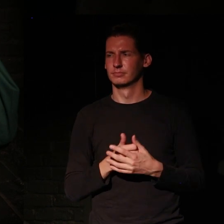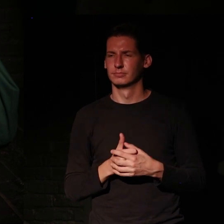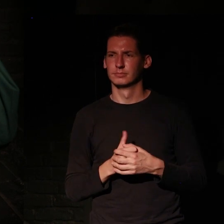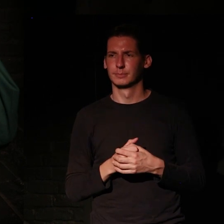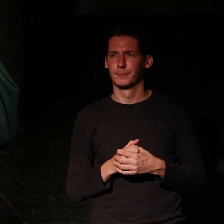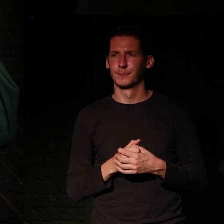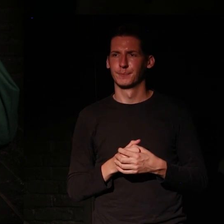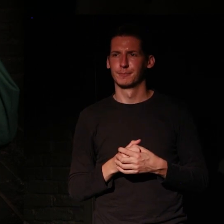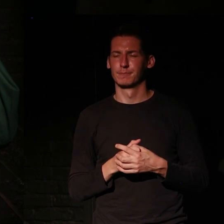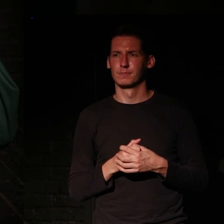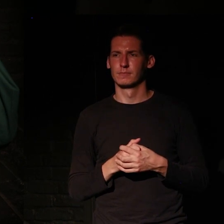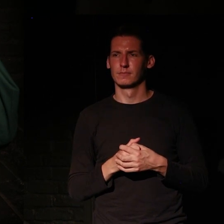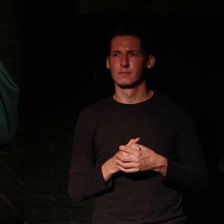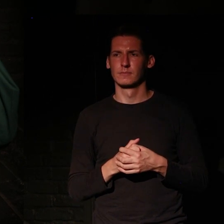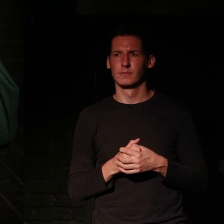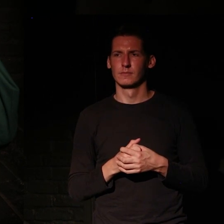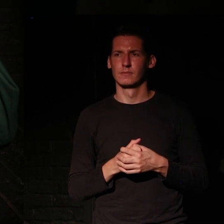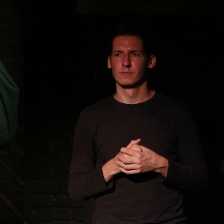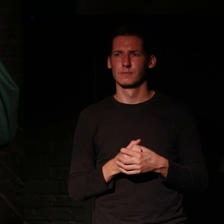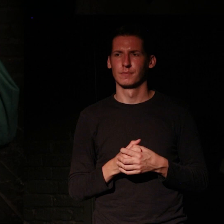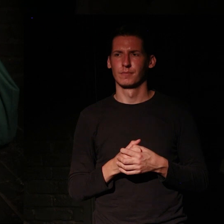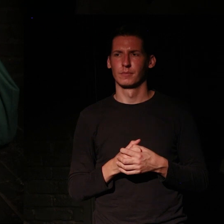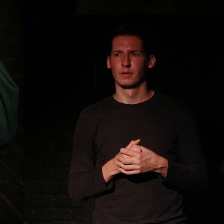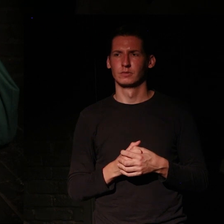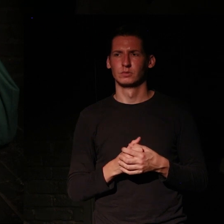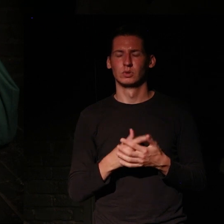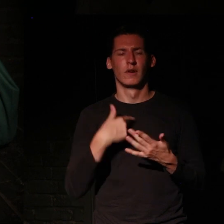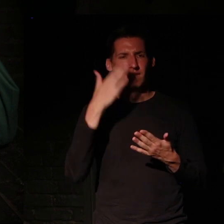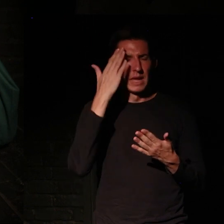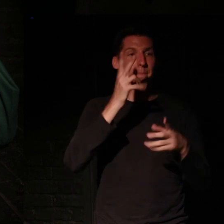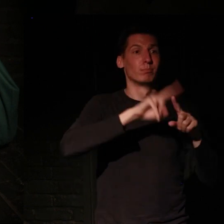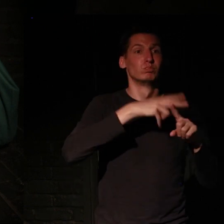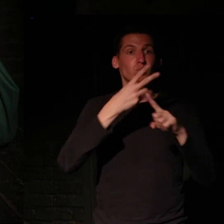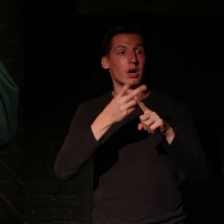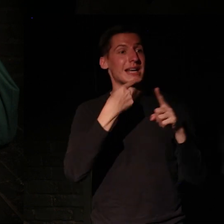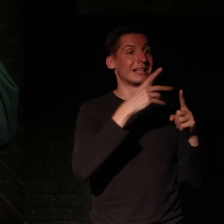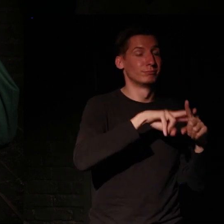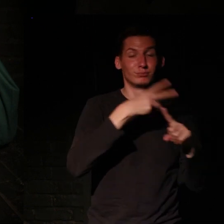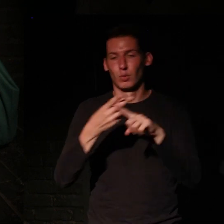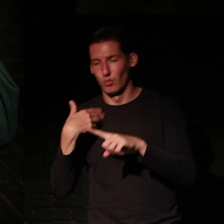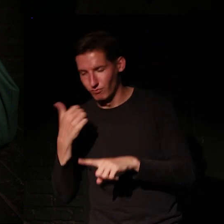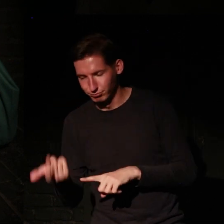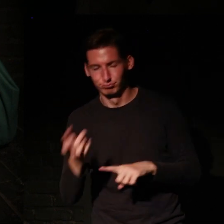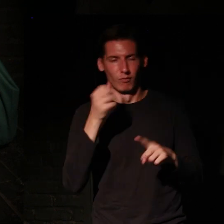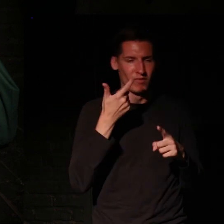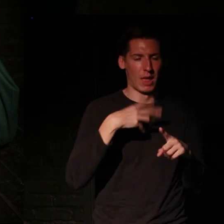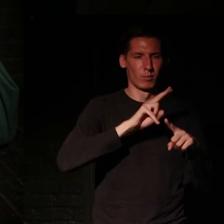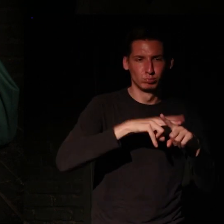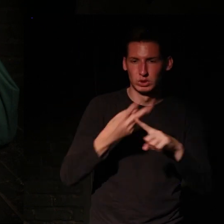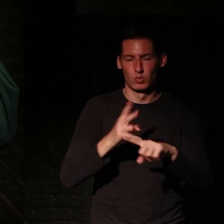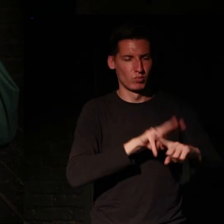pewną uwagę, że oczywiście przekładów jest mnóstwo, dlatego że pierwszy przekład był zrobiony